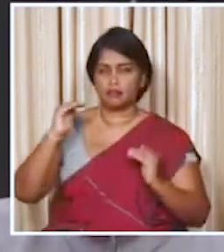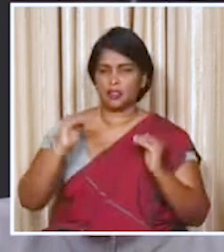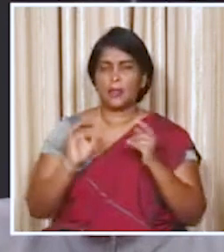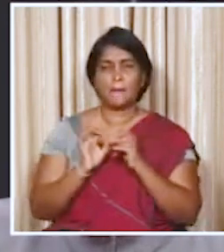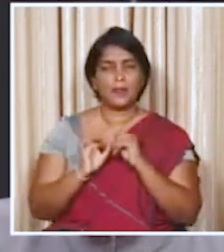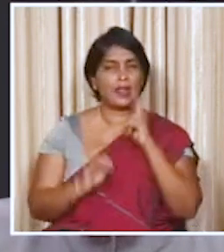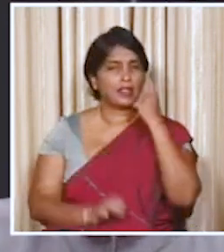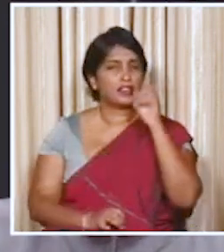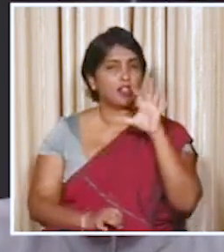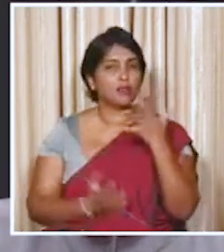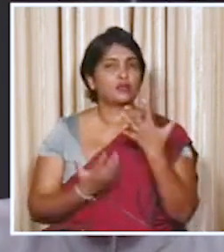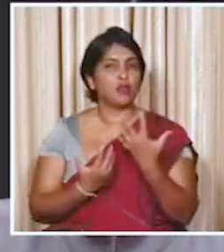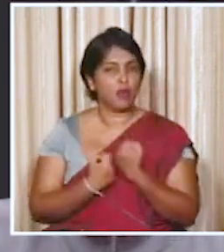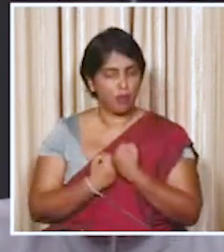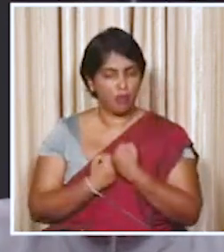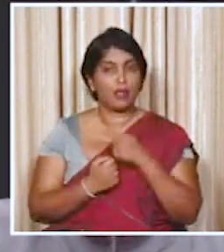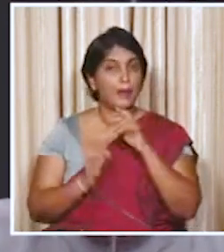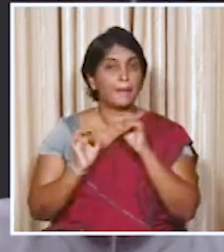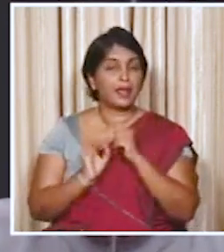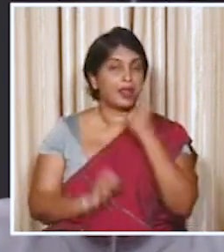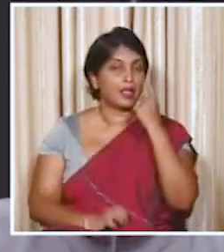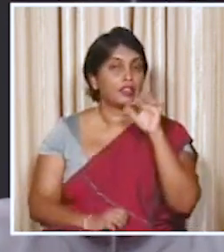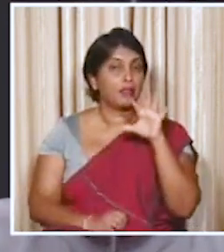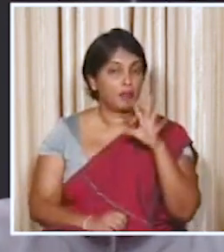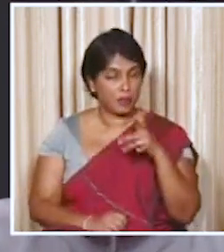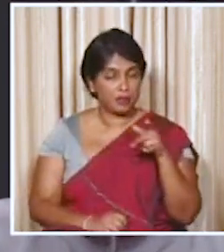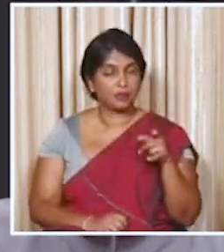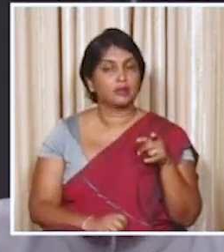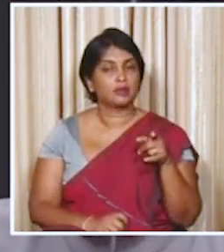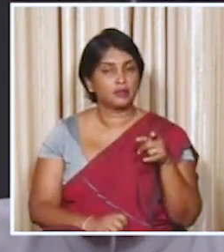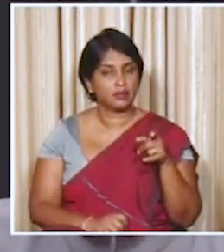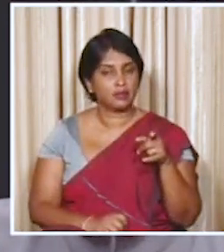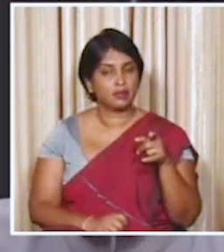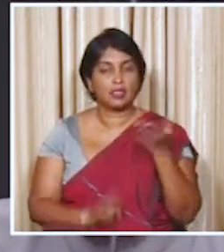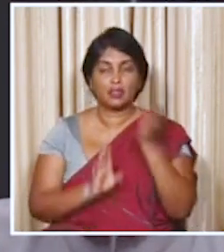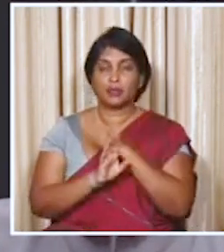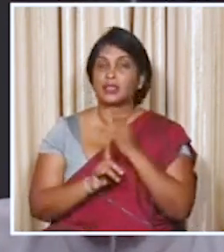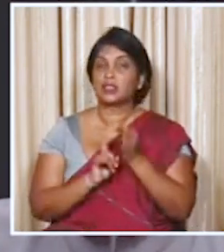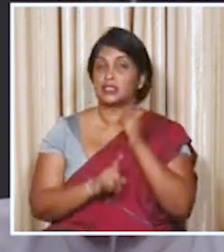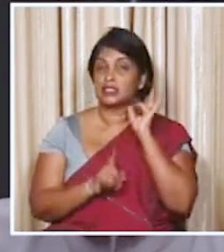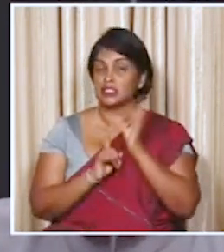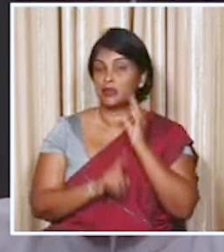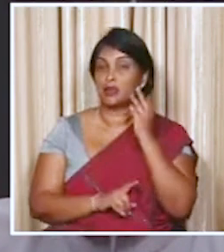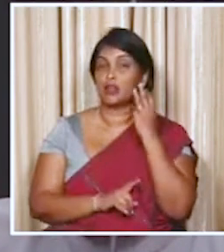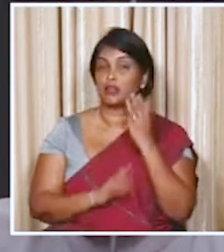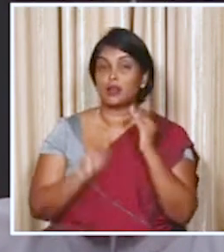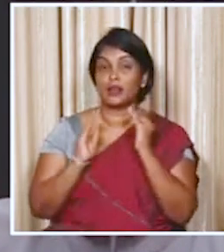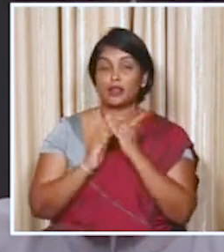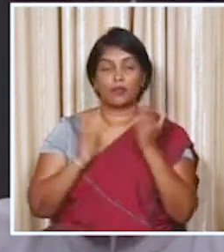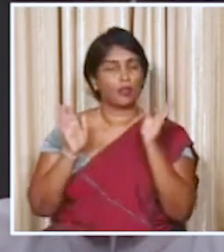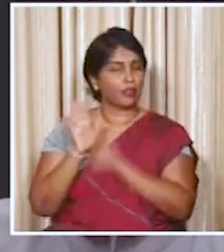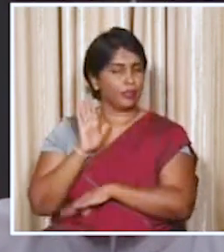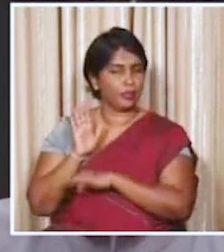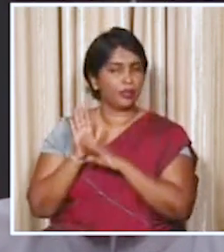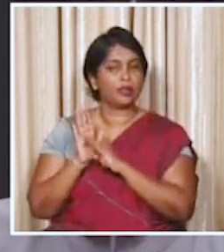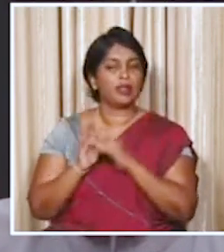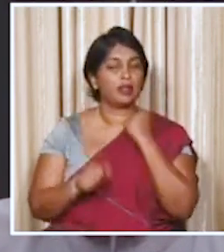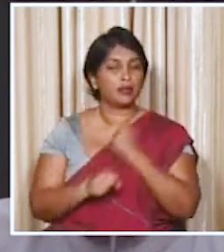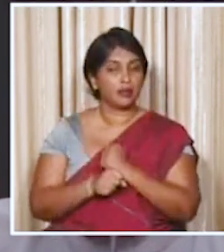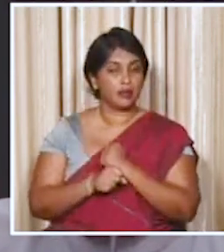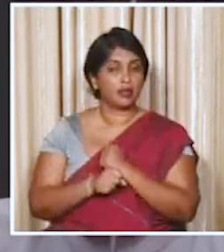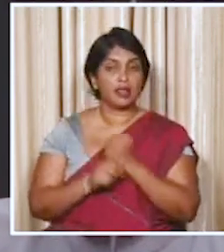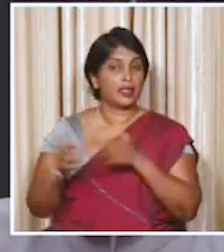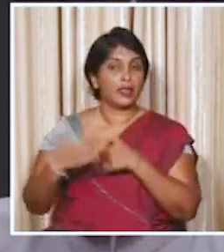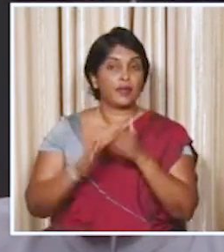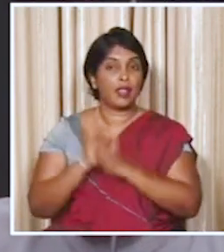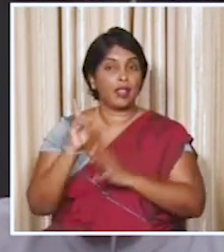1500ක් විතර ඕනේ. ඒ බිලියන 1500 හිතපු ජනාධිපතිතුරු තුන්දෙනෙක්ගේ නෙනෙලිම සයින් කරලා රාජ්‍ය